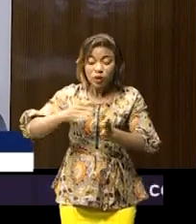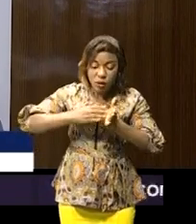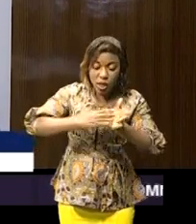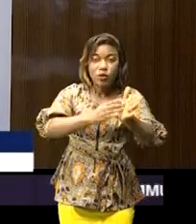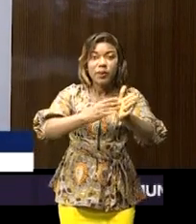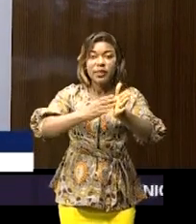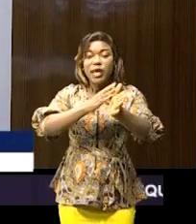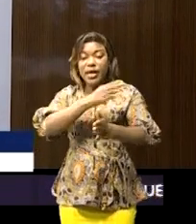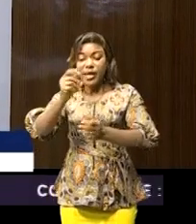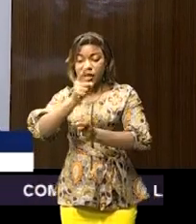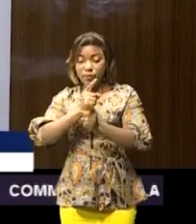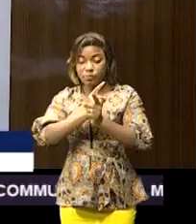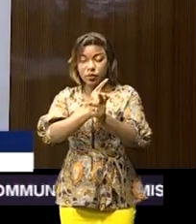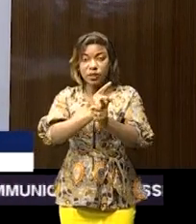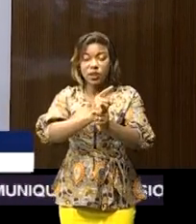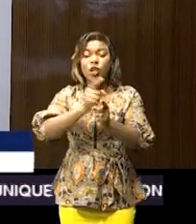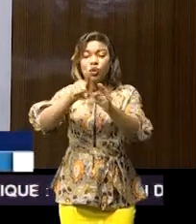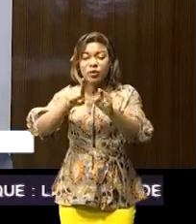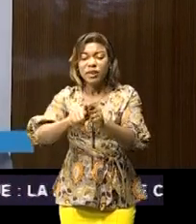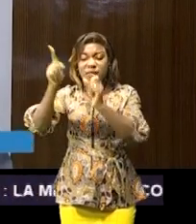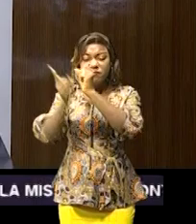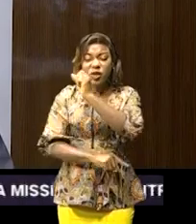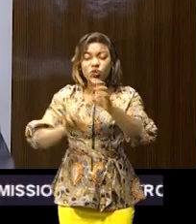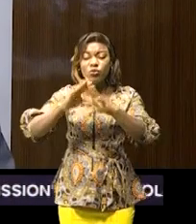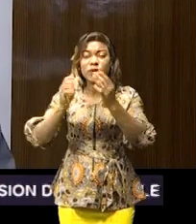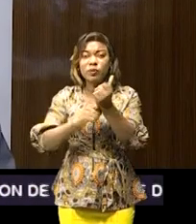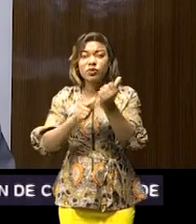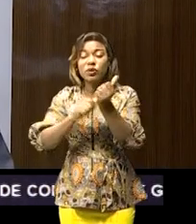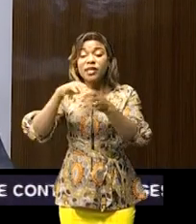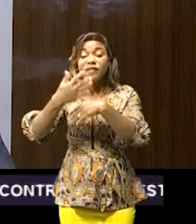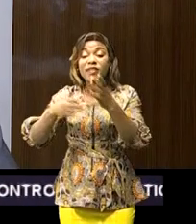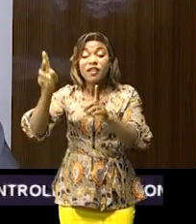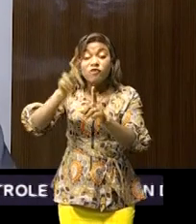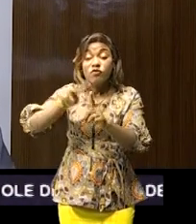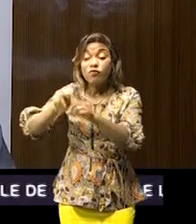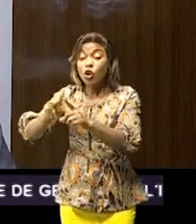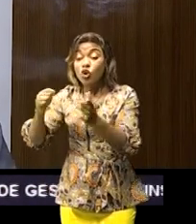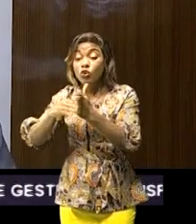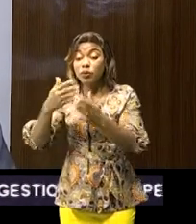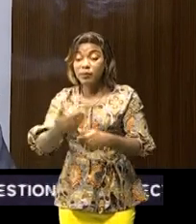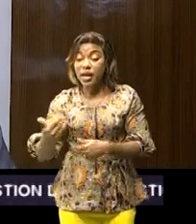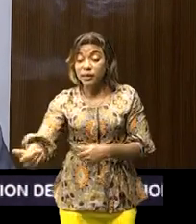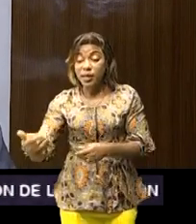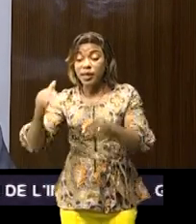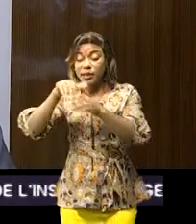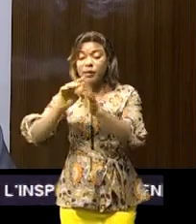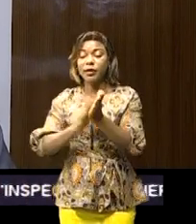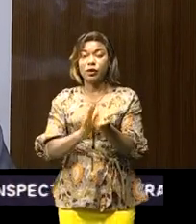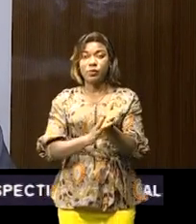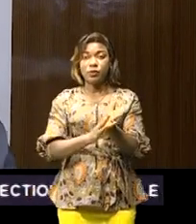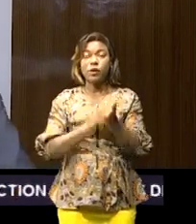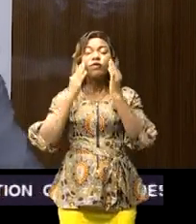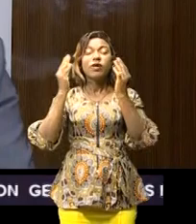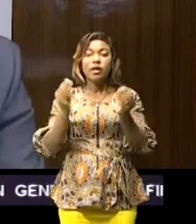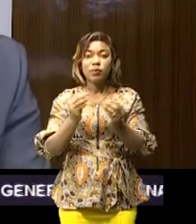en sanctionnant les auteurs de ces actes, mais aussi en faisant en sorte qu'il n'y